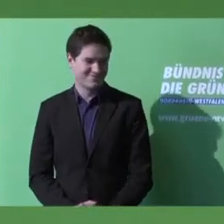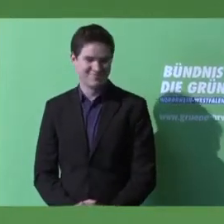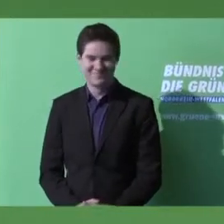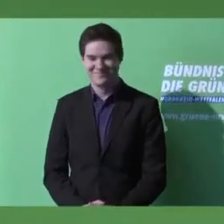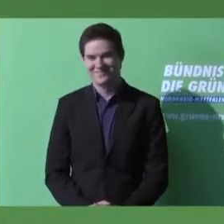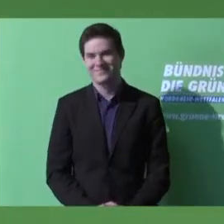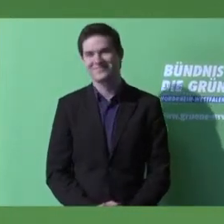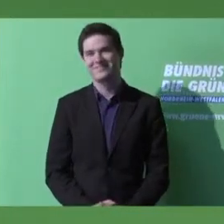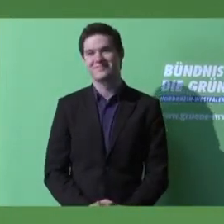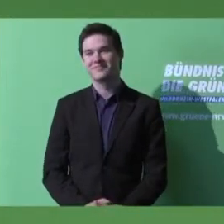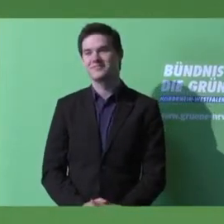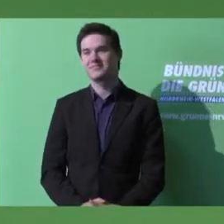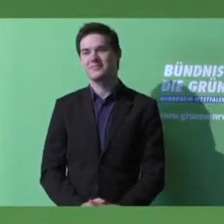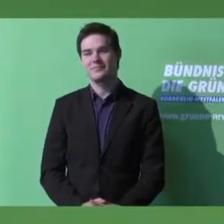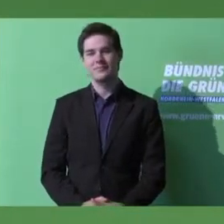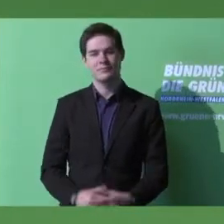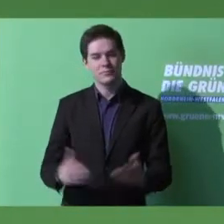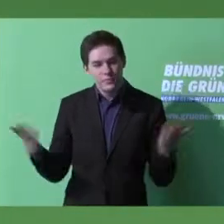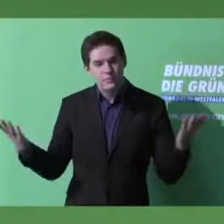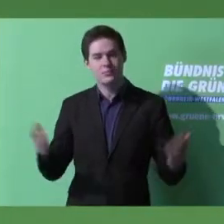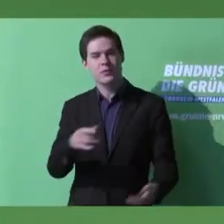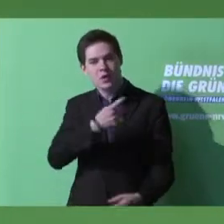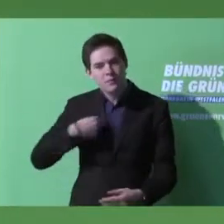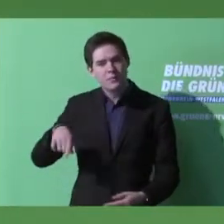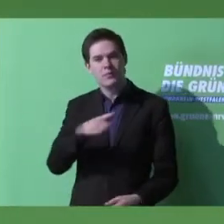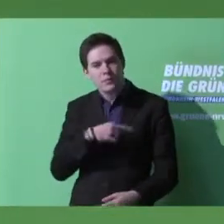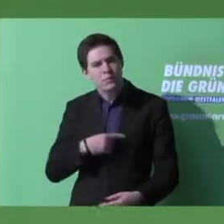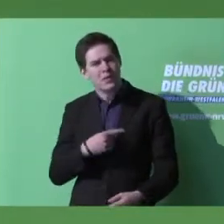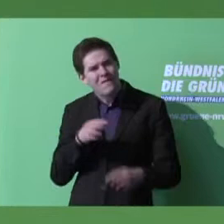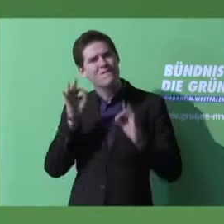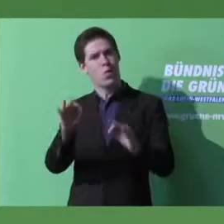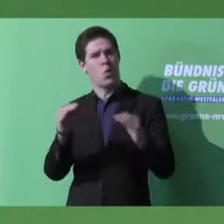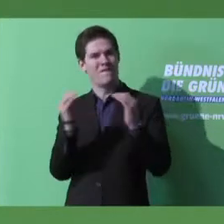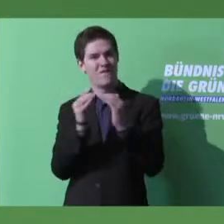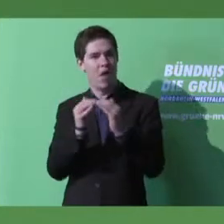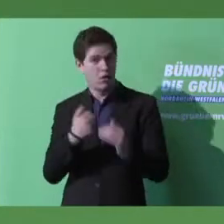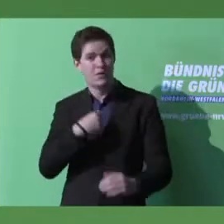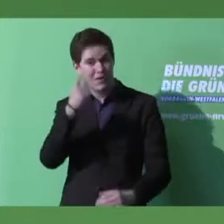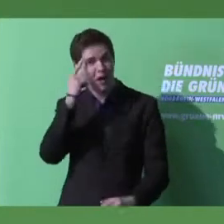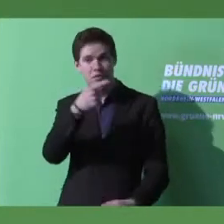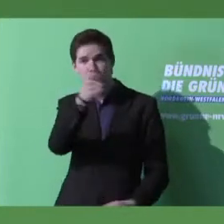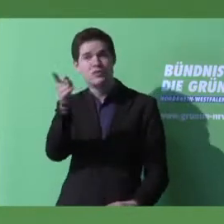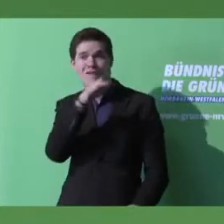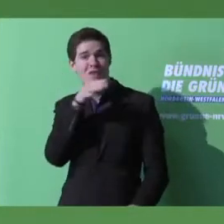Ja, wir sind für Gerechtigkeit, auch wenn das schwierig ist.